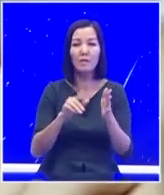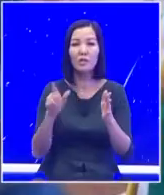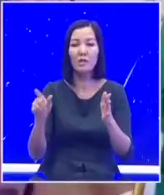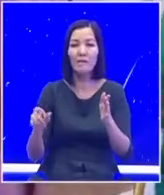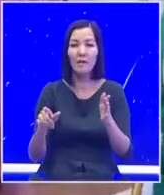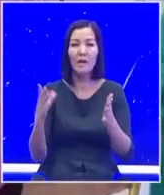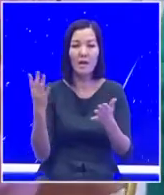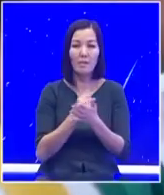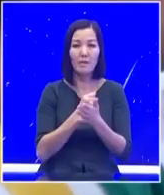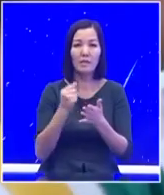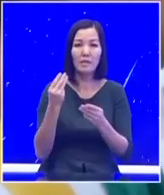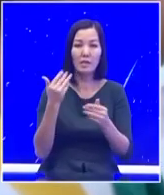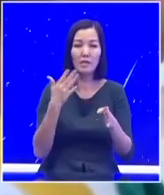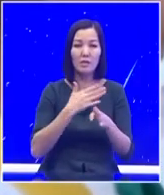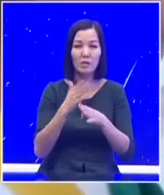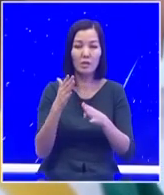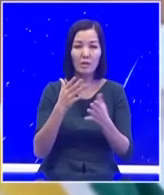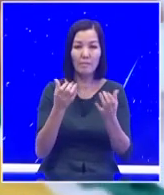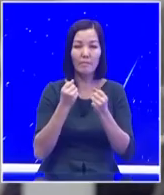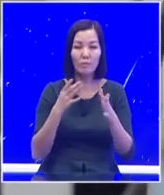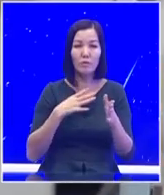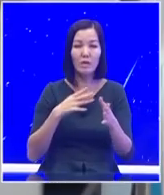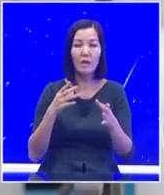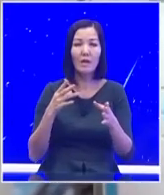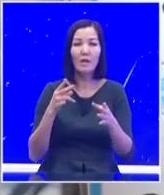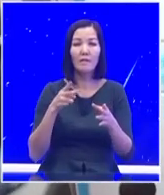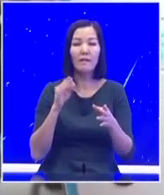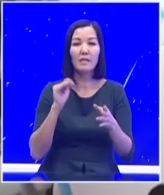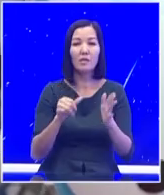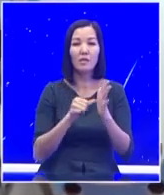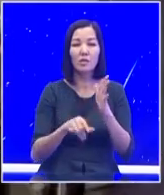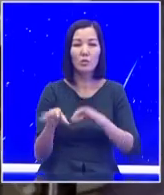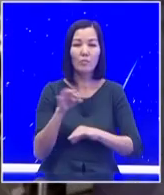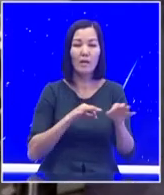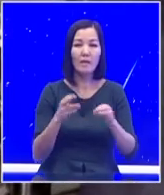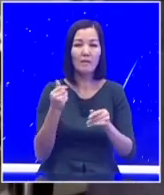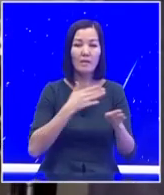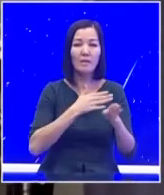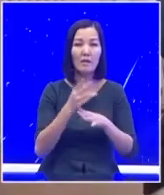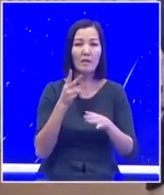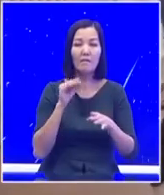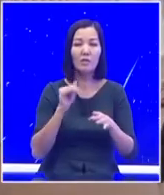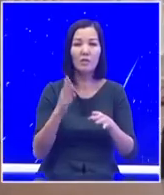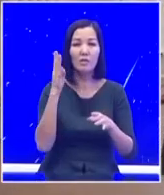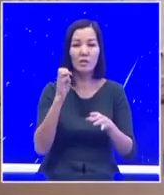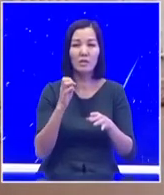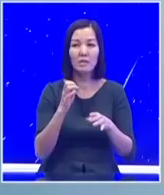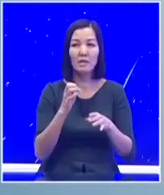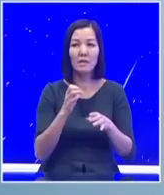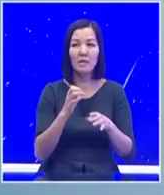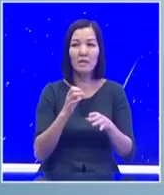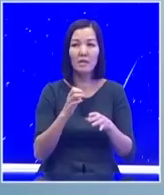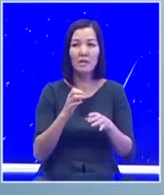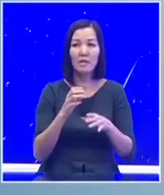стали обладателями денежных грантов. Финансирование получили 2600 проектов. Из них 2400 прошли весь этап